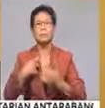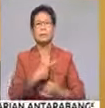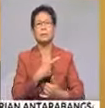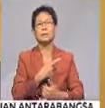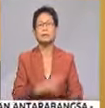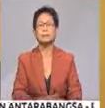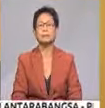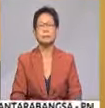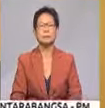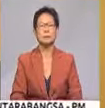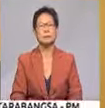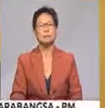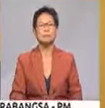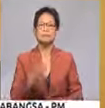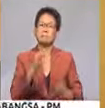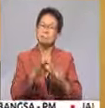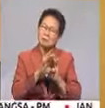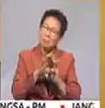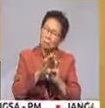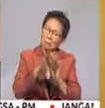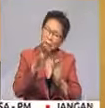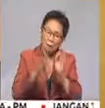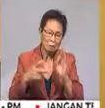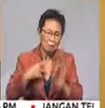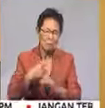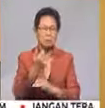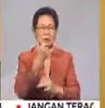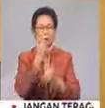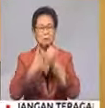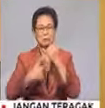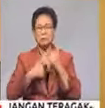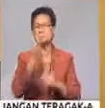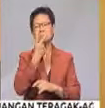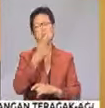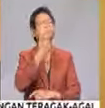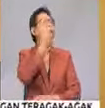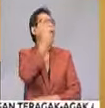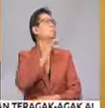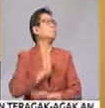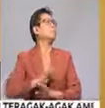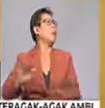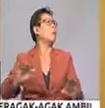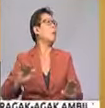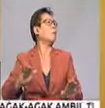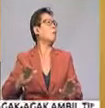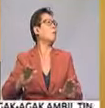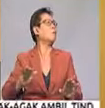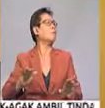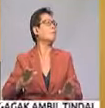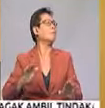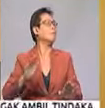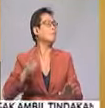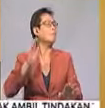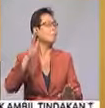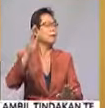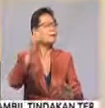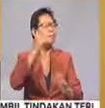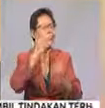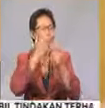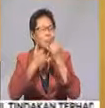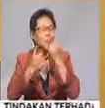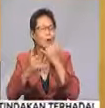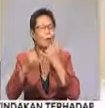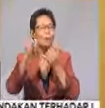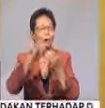Selagi kita tidak sanggup menyalahkan diri kita, selagi itulah kesalahan itu